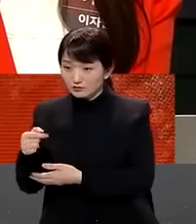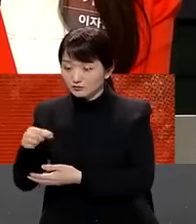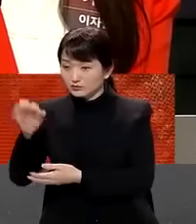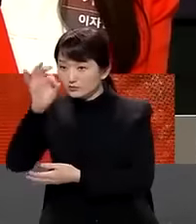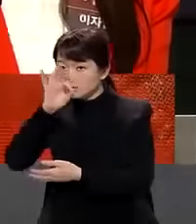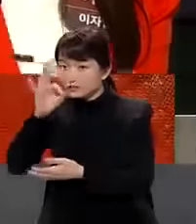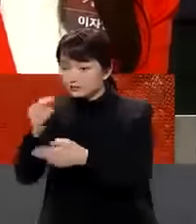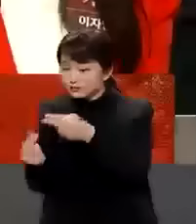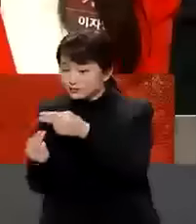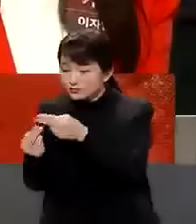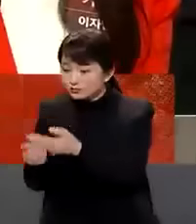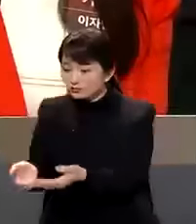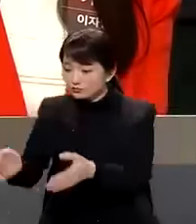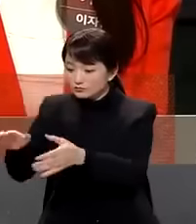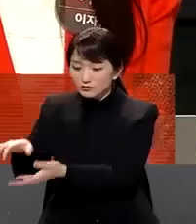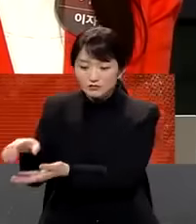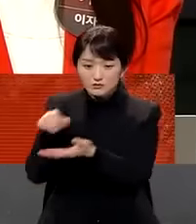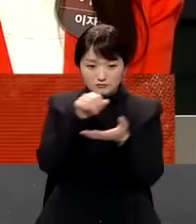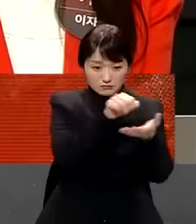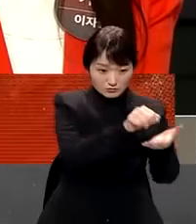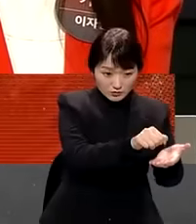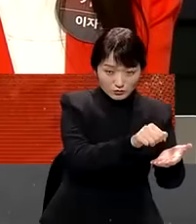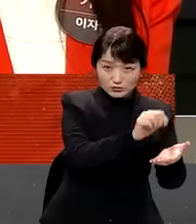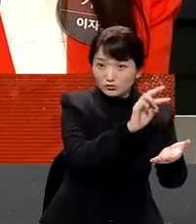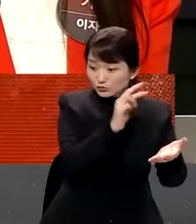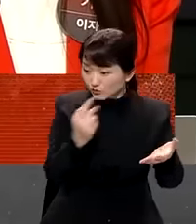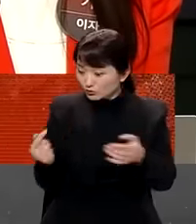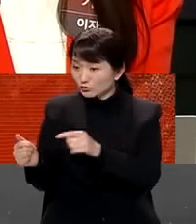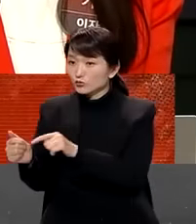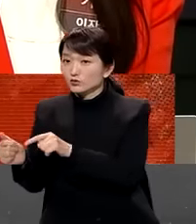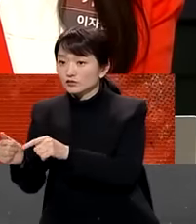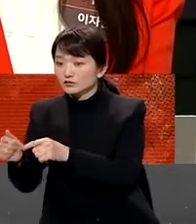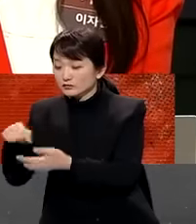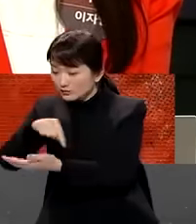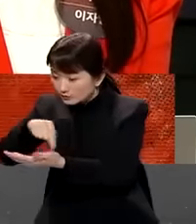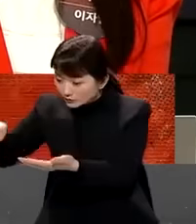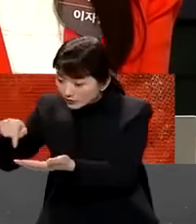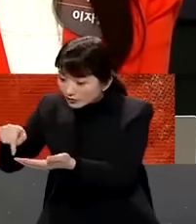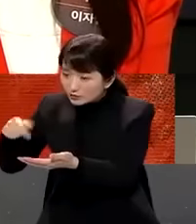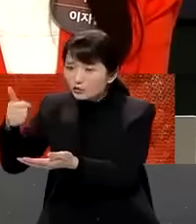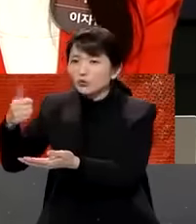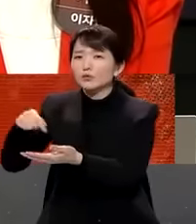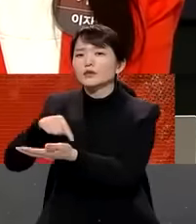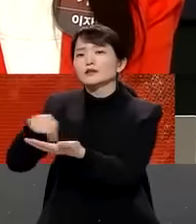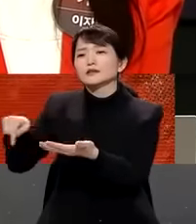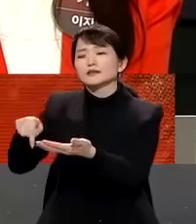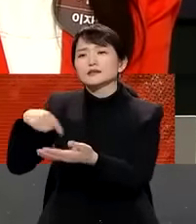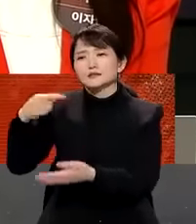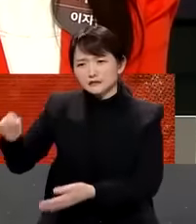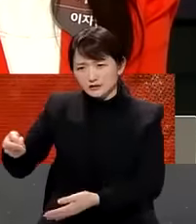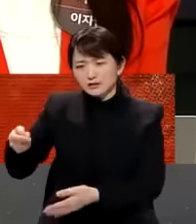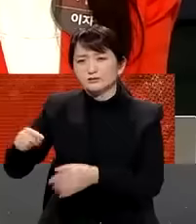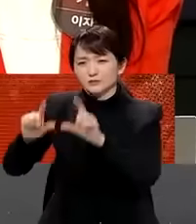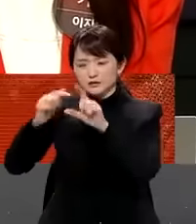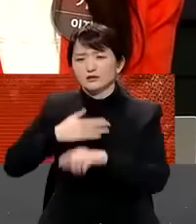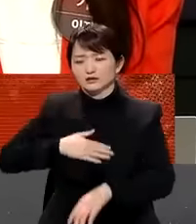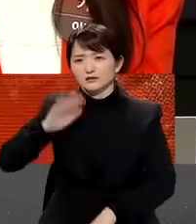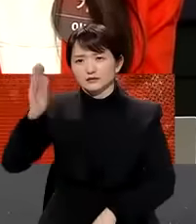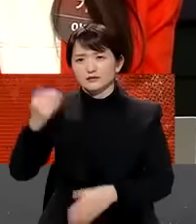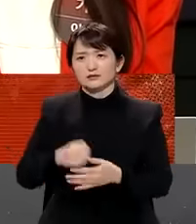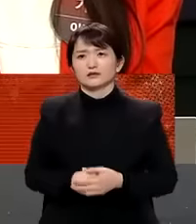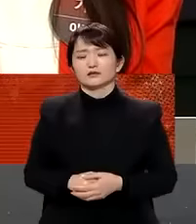그리고 나서 보니까 배가 갈라져 있었던 거죠 5만 원 정도 피해를 받다고 합니다 이걸 알아차린게 다음 날이었습니다 그 다음 날이